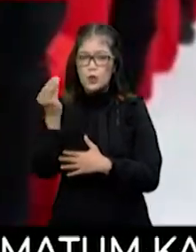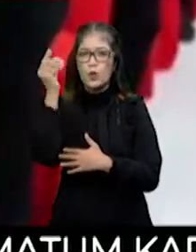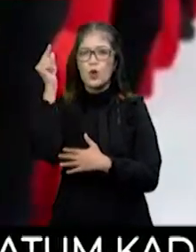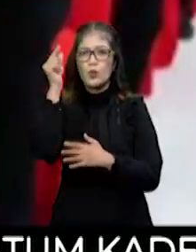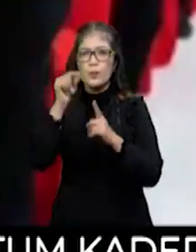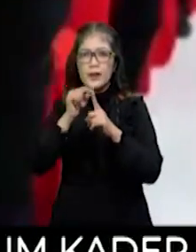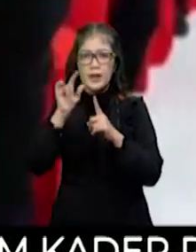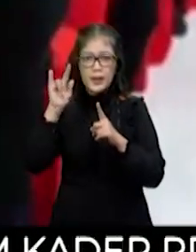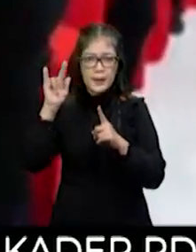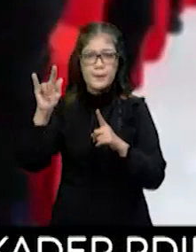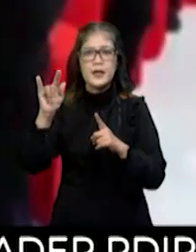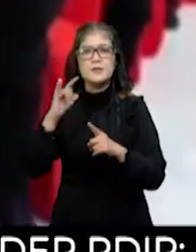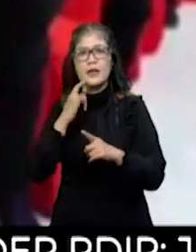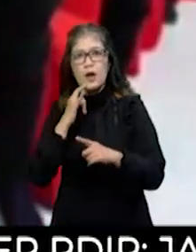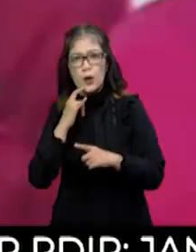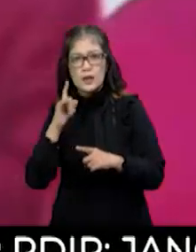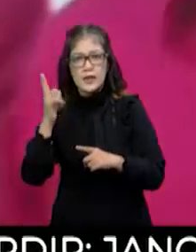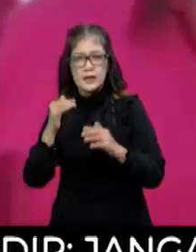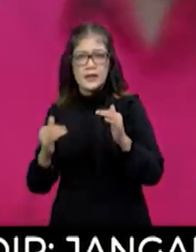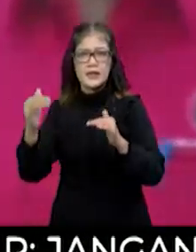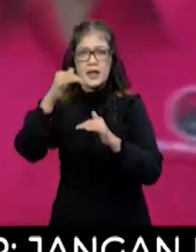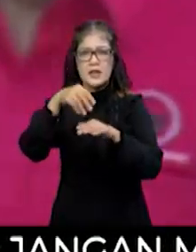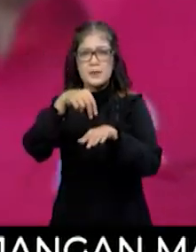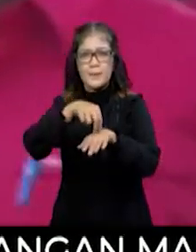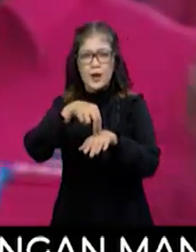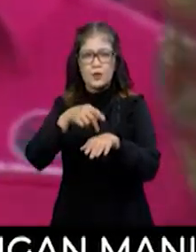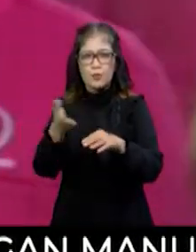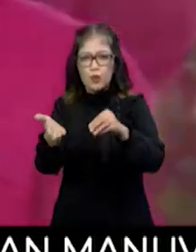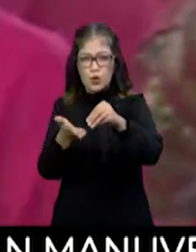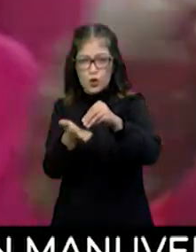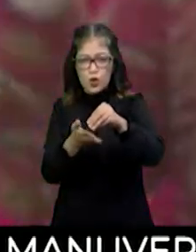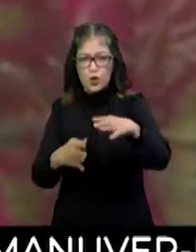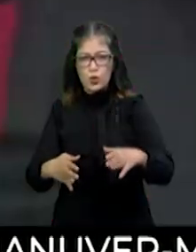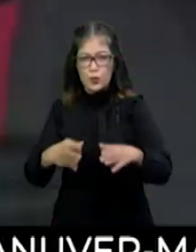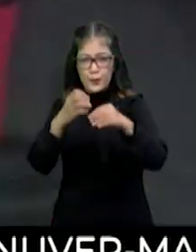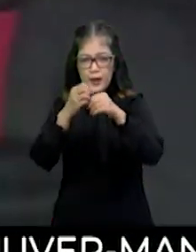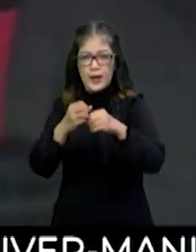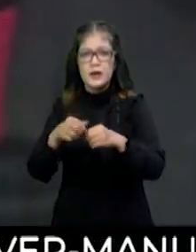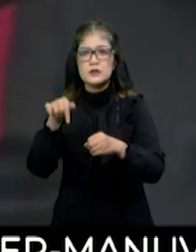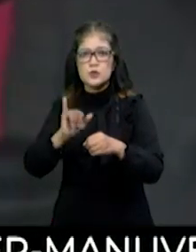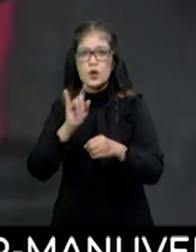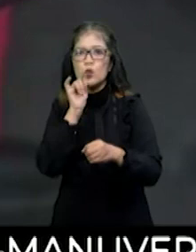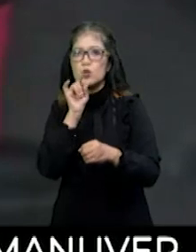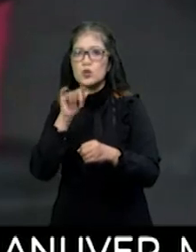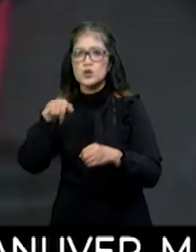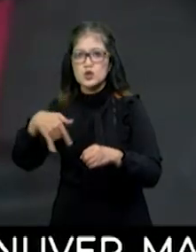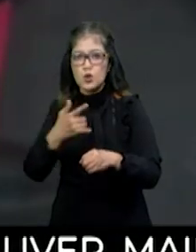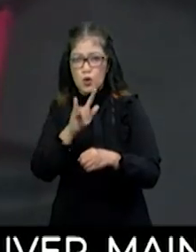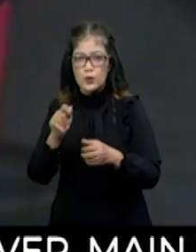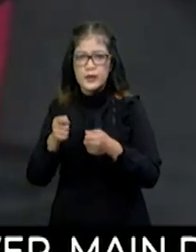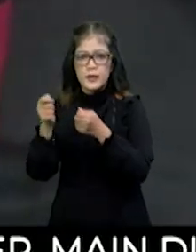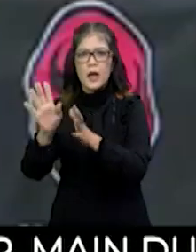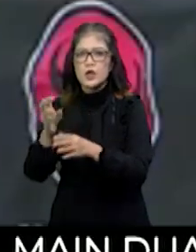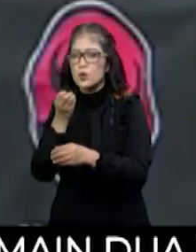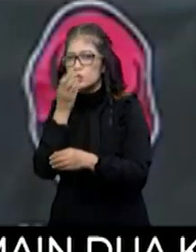yang turut berada di atas panggung pemotongan tumpeng memberikan potongan tumpeng pertama untuk Jokowi tidaknya ucapan dari kader